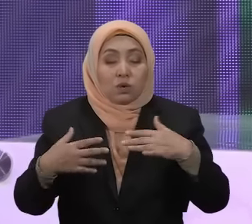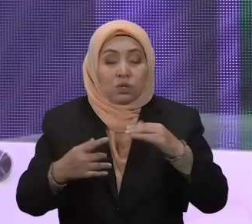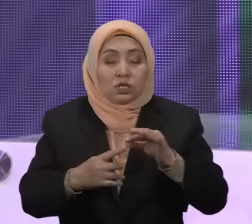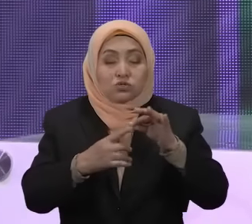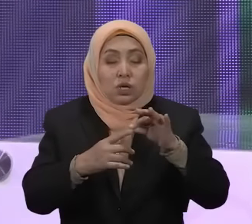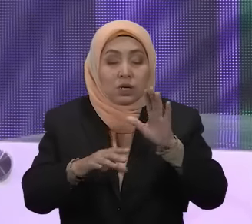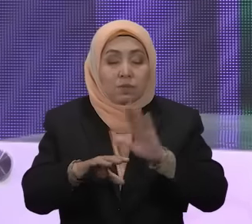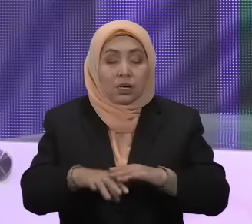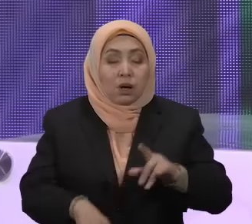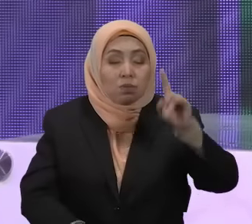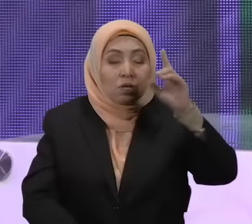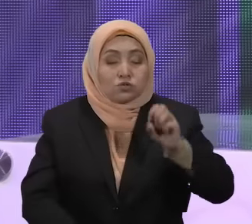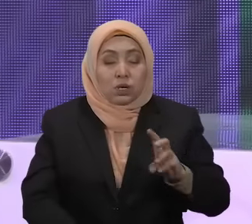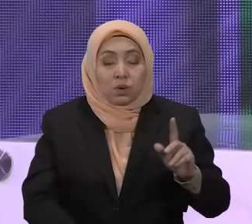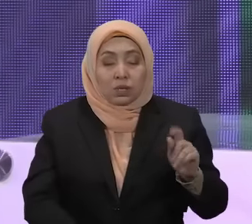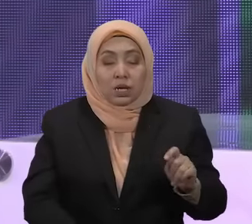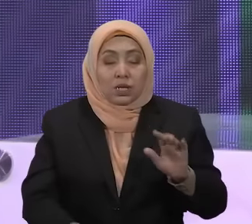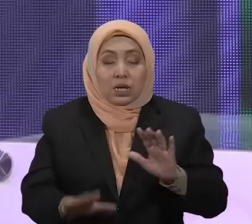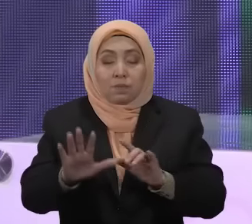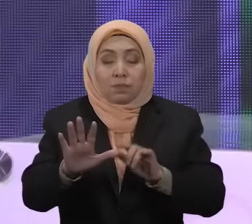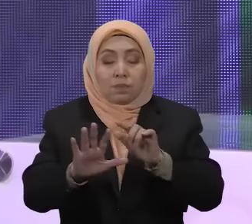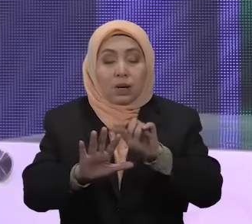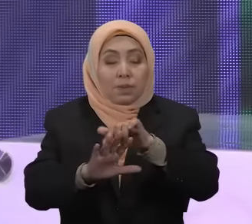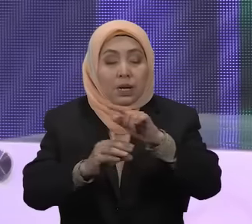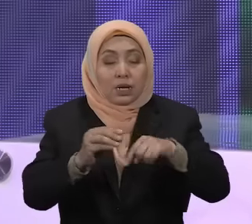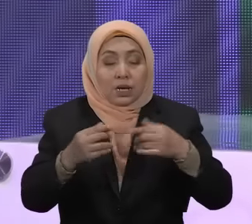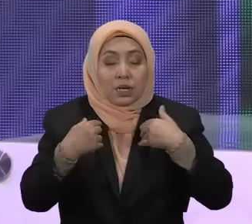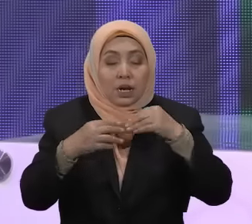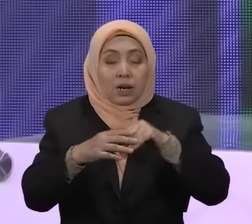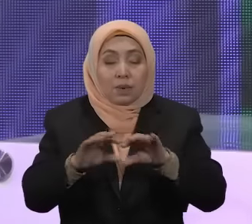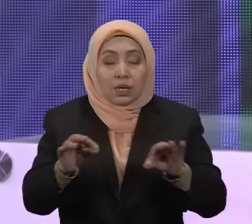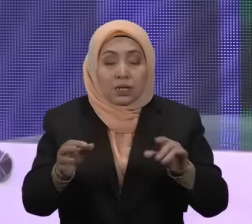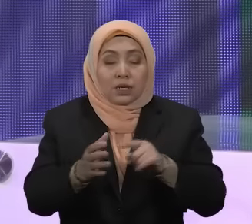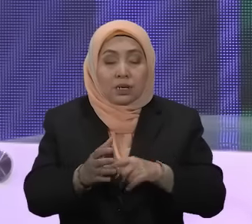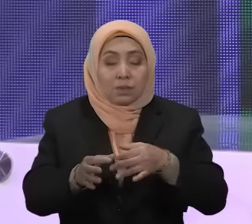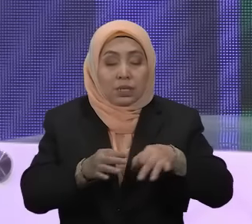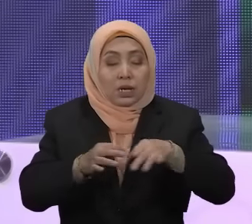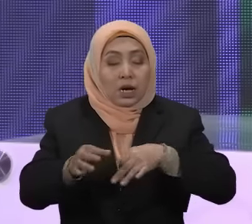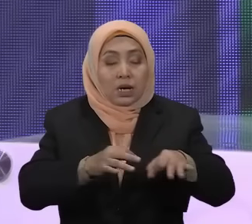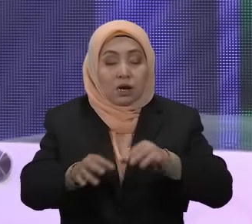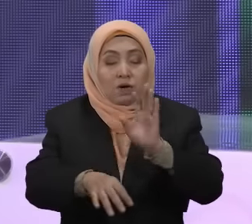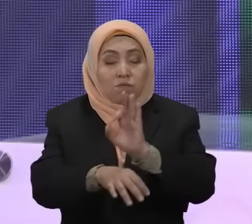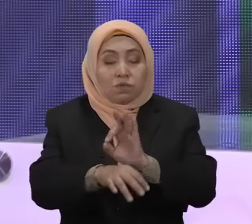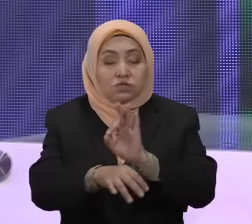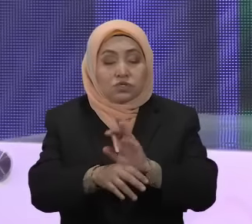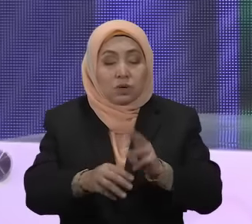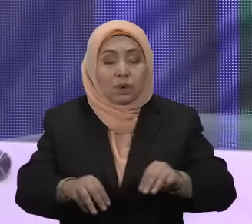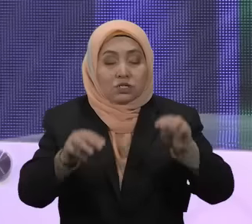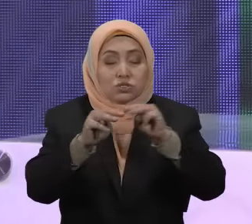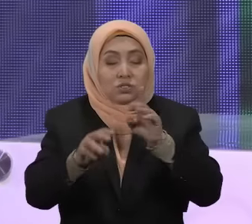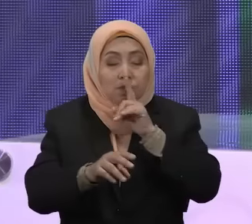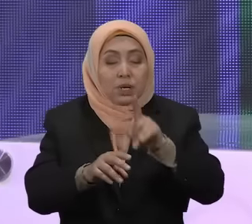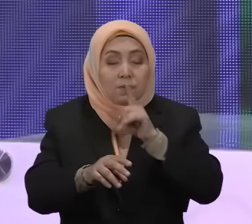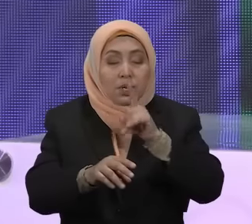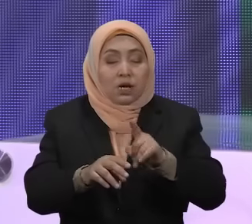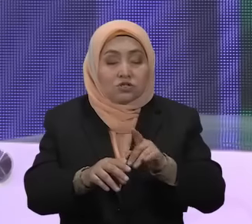kecuali kepada Allah Subhanahu Wa Taala. Lima perkara yang ada dalam ayat ini sebenarnya menerangkan fungsi masjid yang sebenar-benarnya, yang